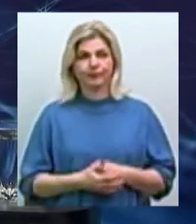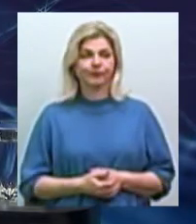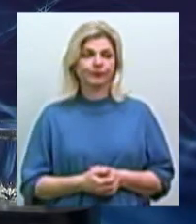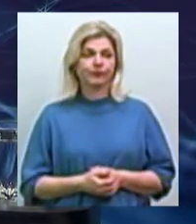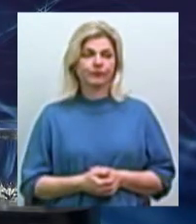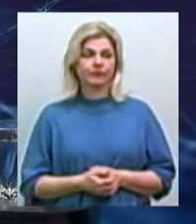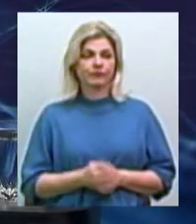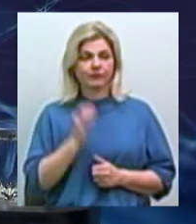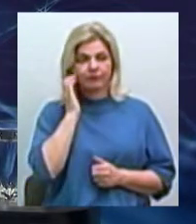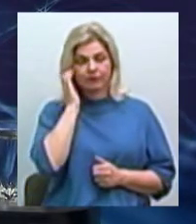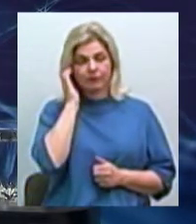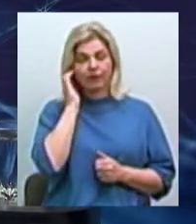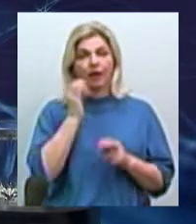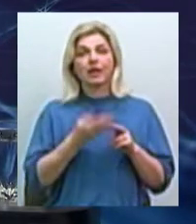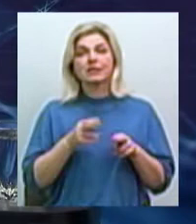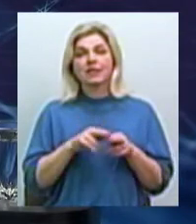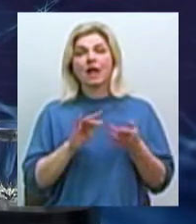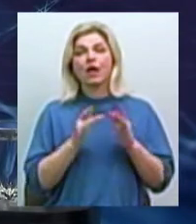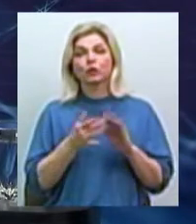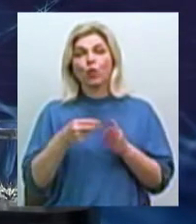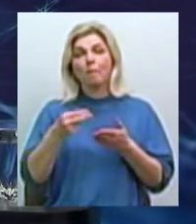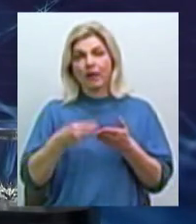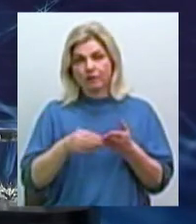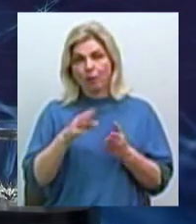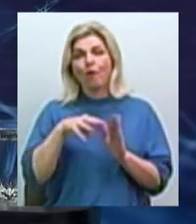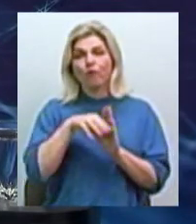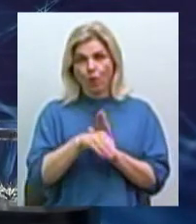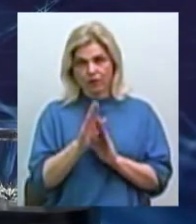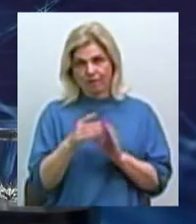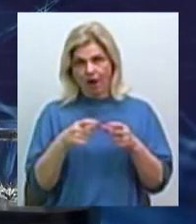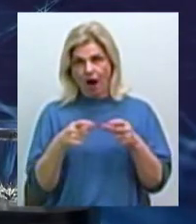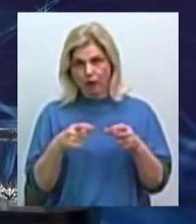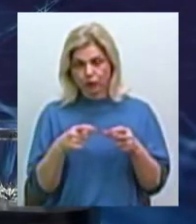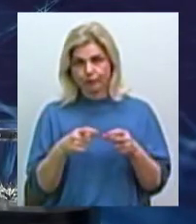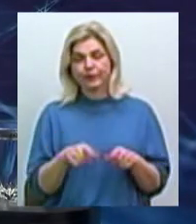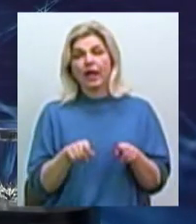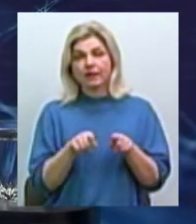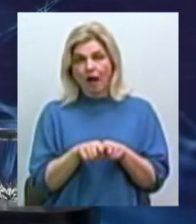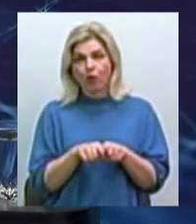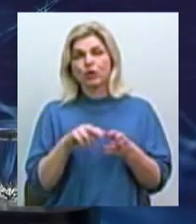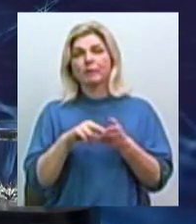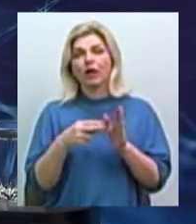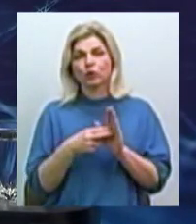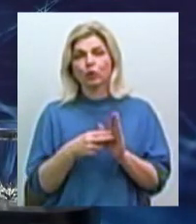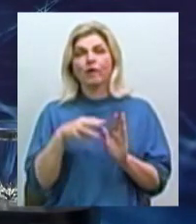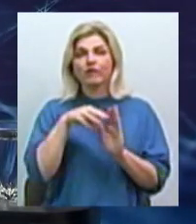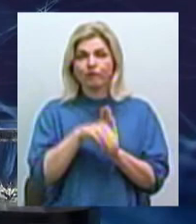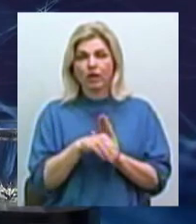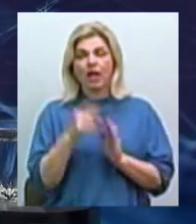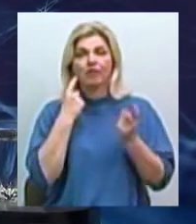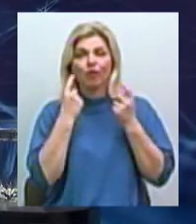Також цей електронний підпис буде вшито до цієї карти. Планується також туди вшивати інформацію